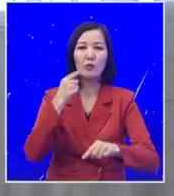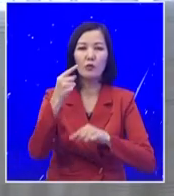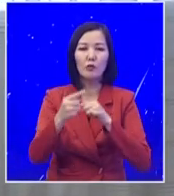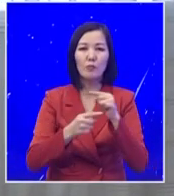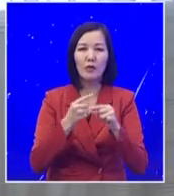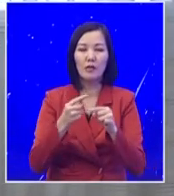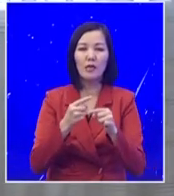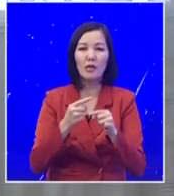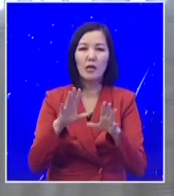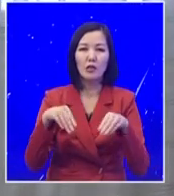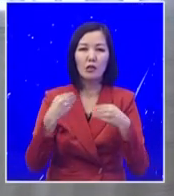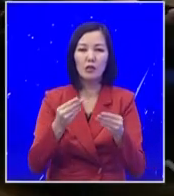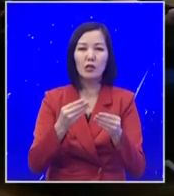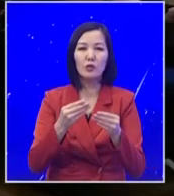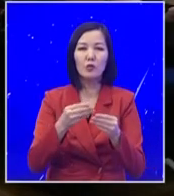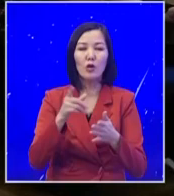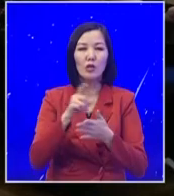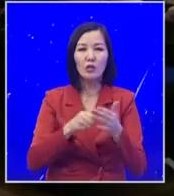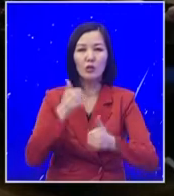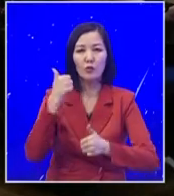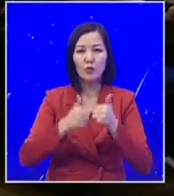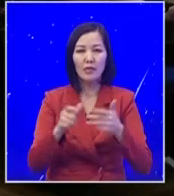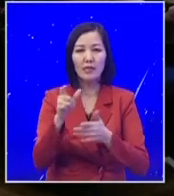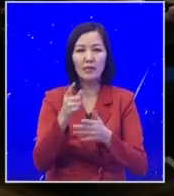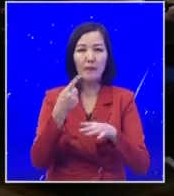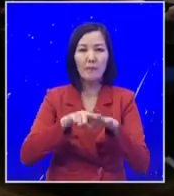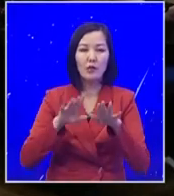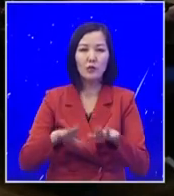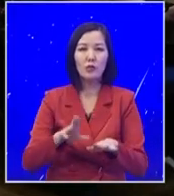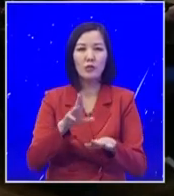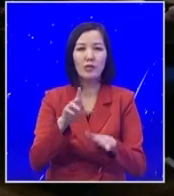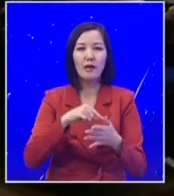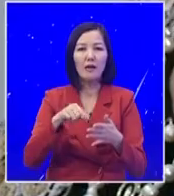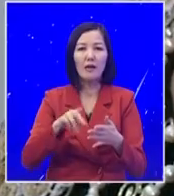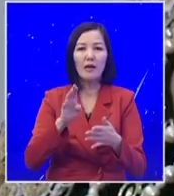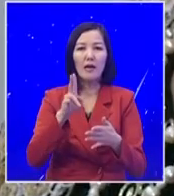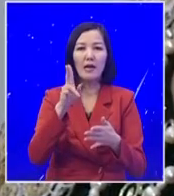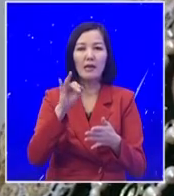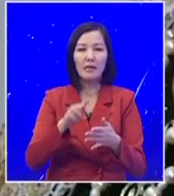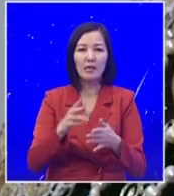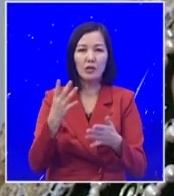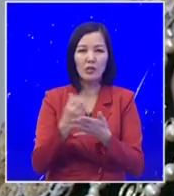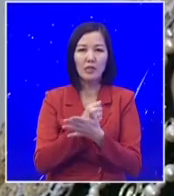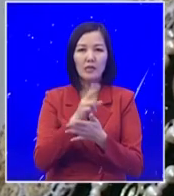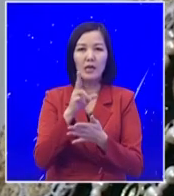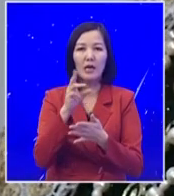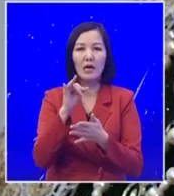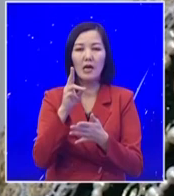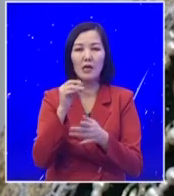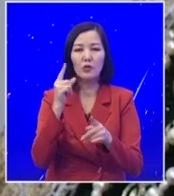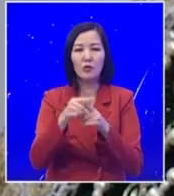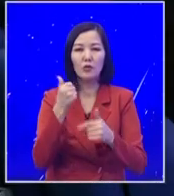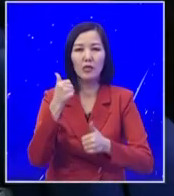өскелең ұрпаққа үлгету. Жыр додасында поэзия жанры бойынша бірінші орынды қарымды қаламгер Әли Ысқаба еншілесе, қарасөз сайысынан